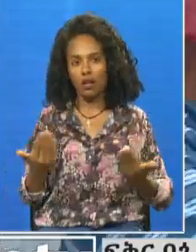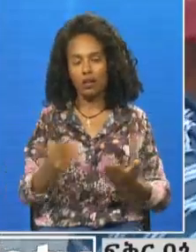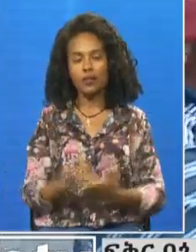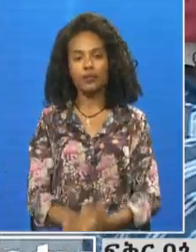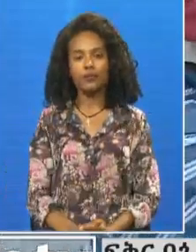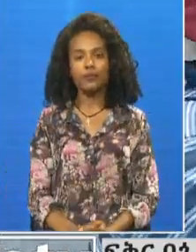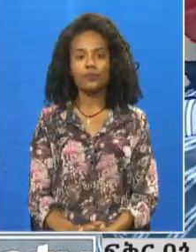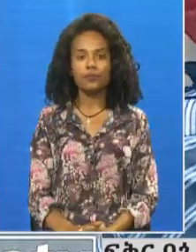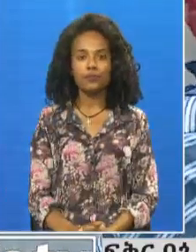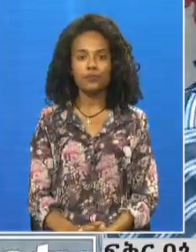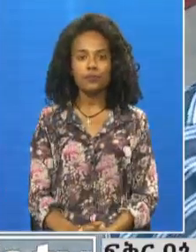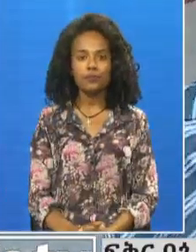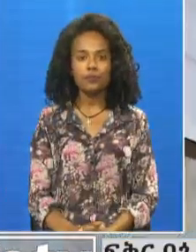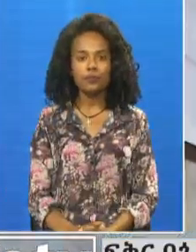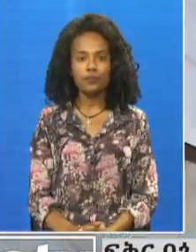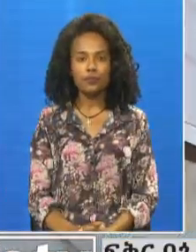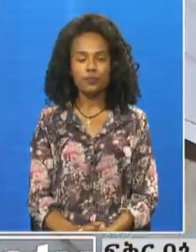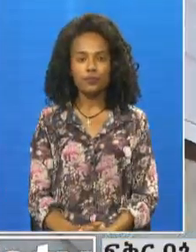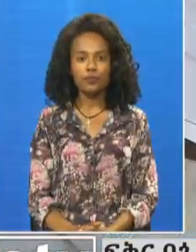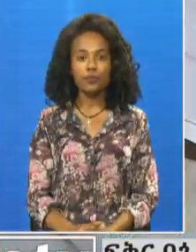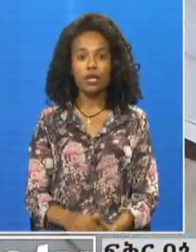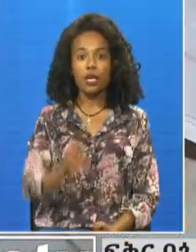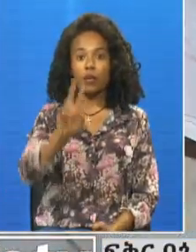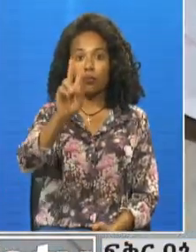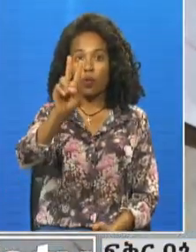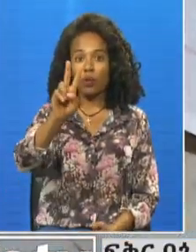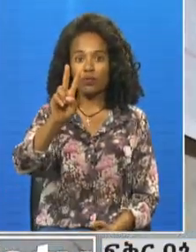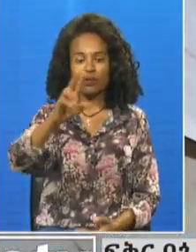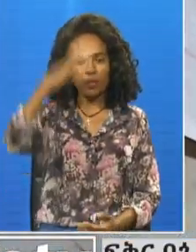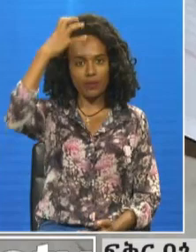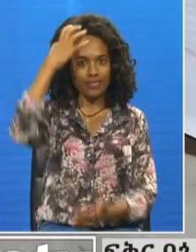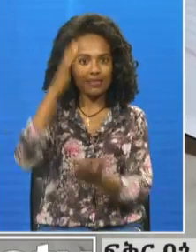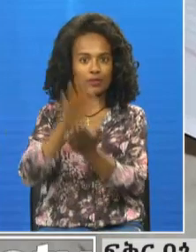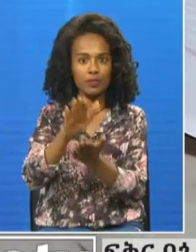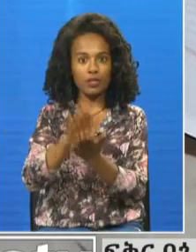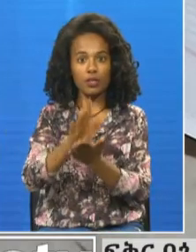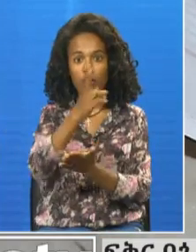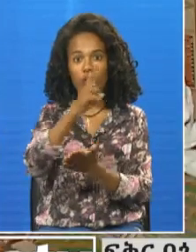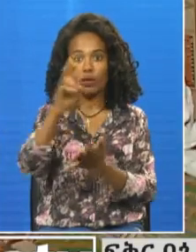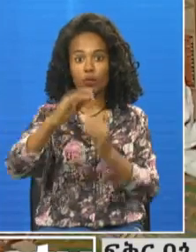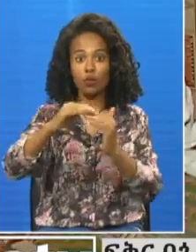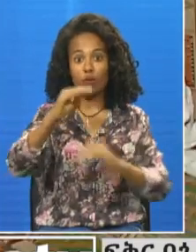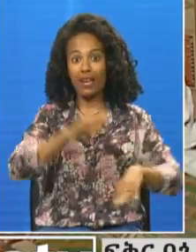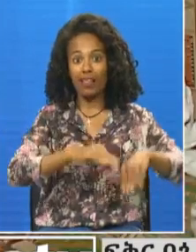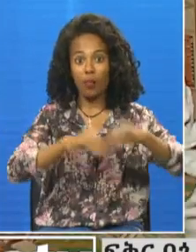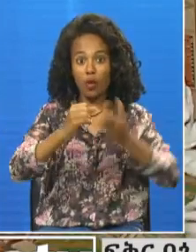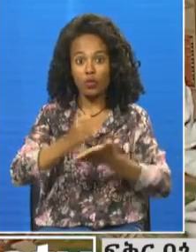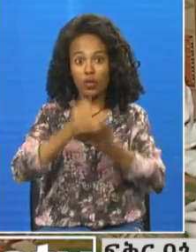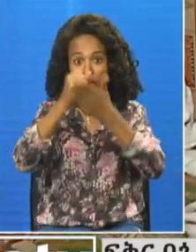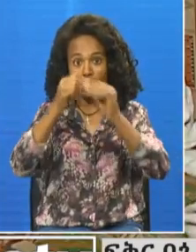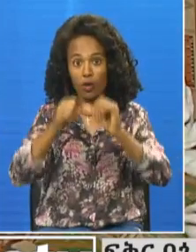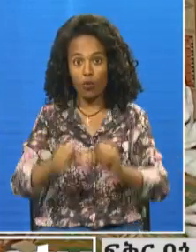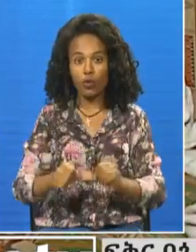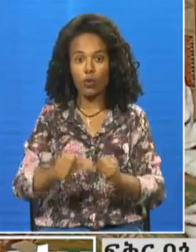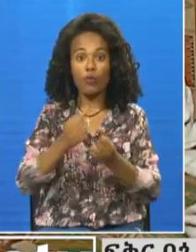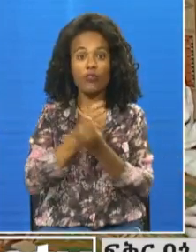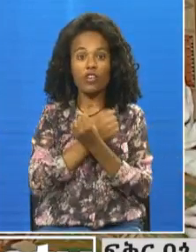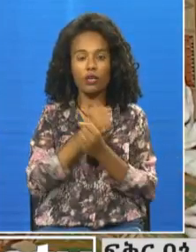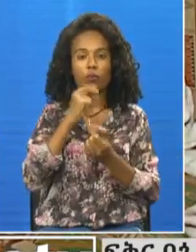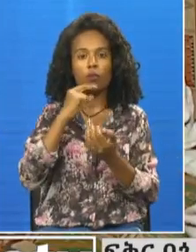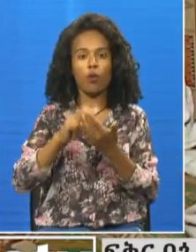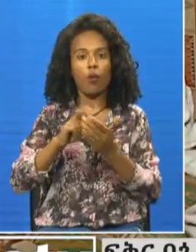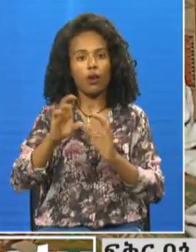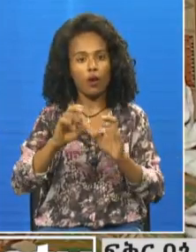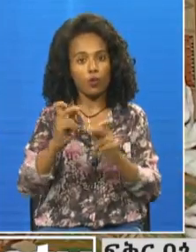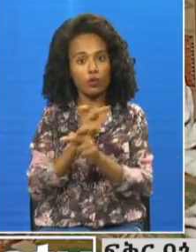ወላጆች እንዲከፋፈልልን በማድረግ ለነሱ አስረክበናል። ድርጅቱ ተማሪ ልጆች ያላቸውና በከፋ ችግር ውስጥ